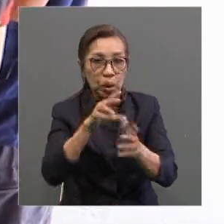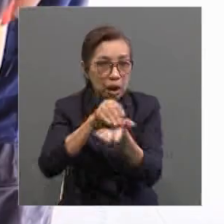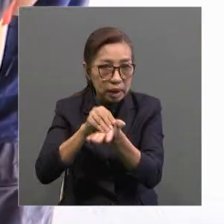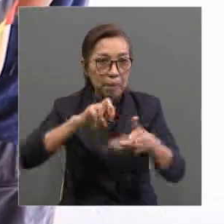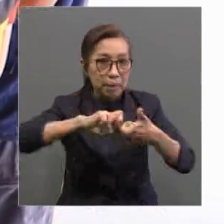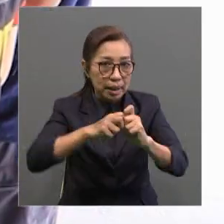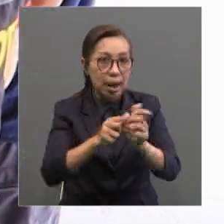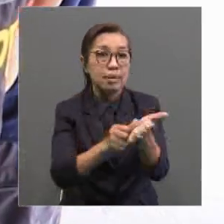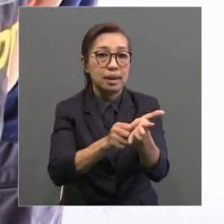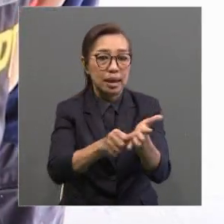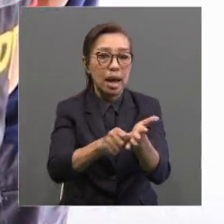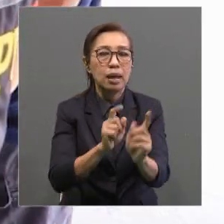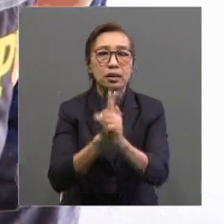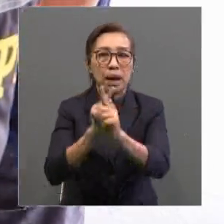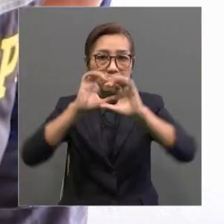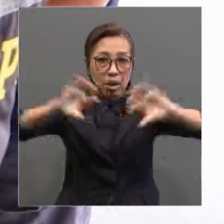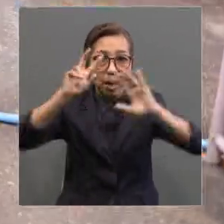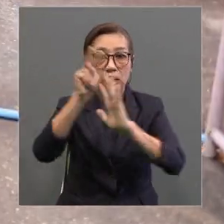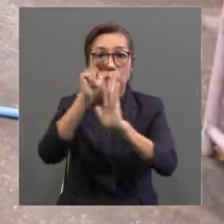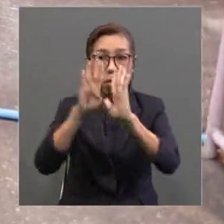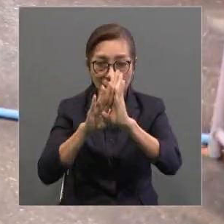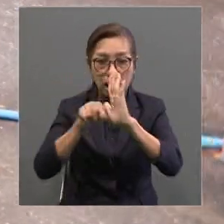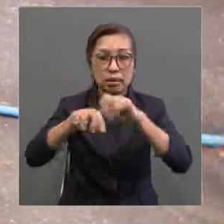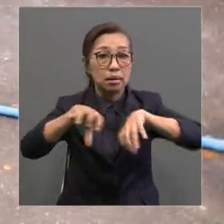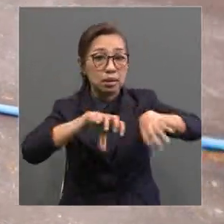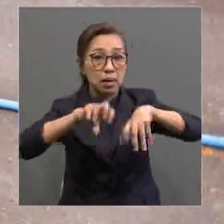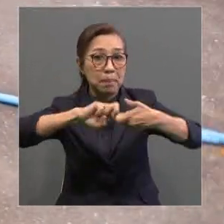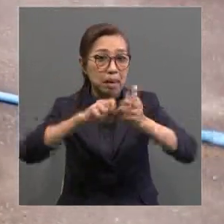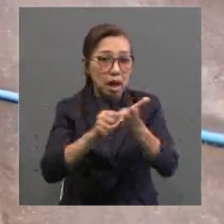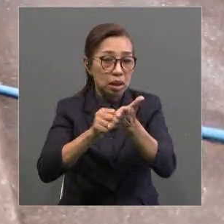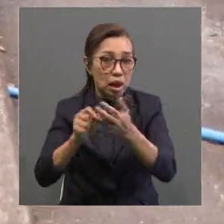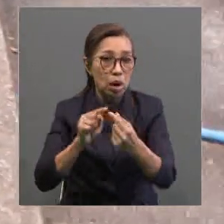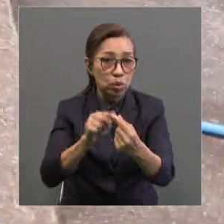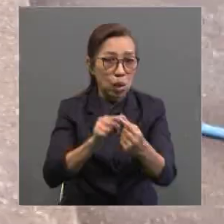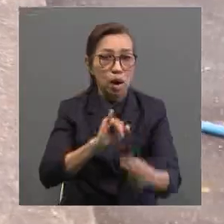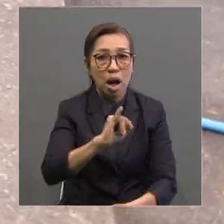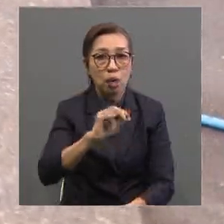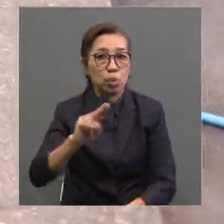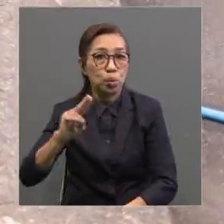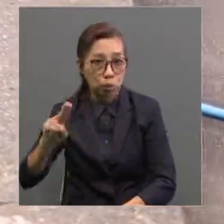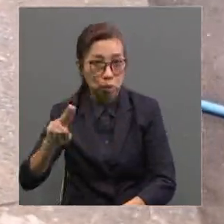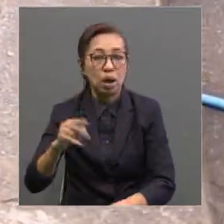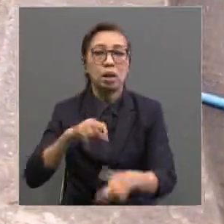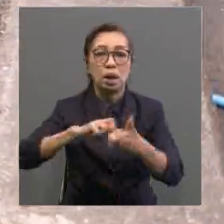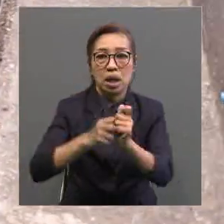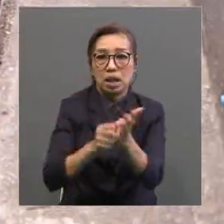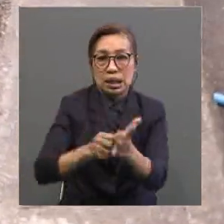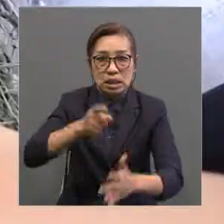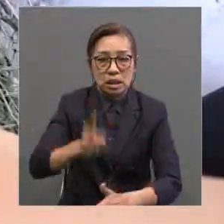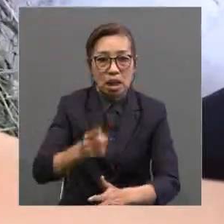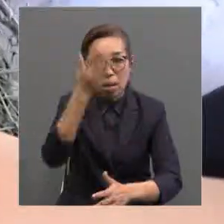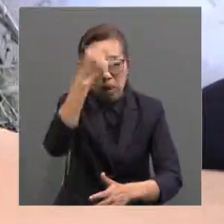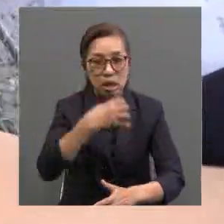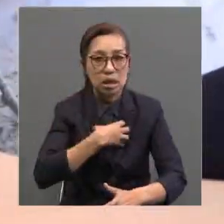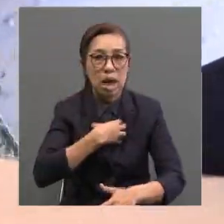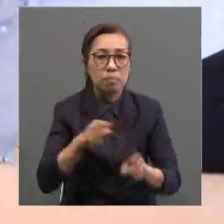อบสนองนโยบายรัฐบาลจึงได้ดำเนินการแก้ไขปัญหาต่อกรณี IUU Fishing อย่างจริงจังมุ่งหวังยกระดับ